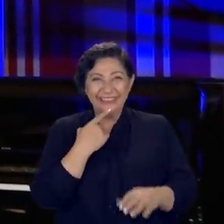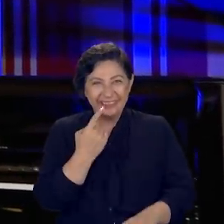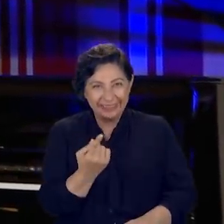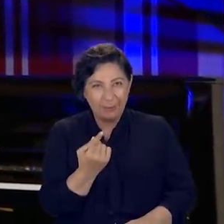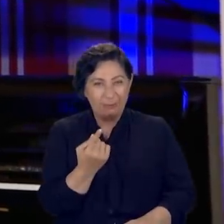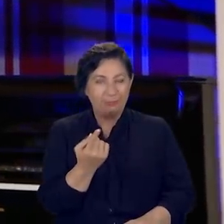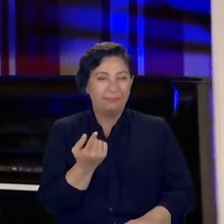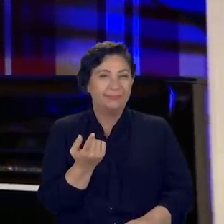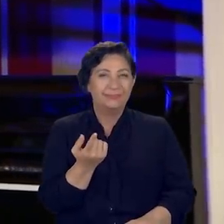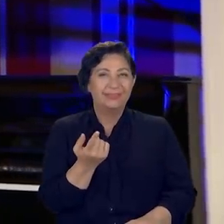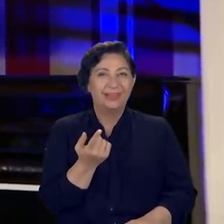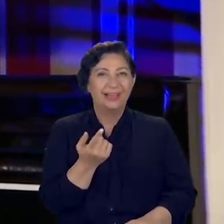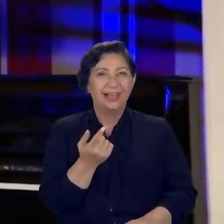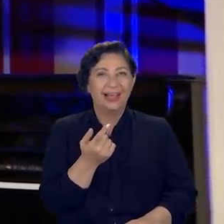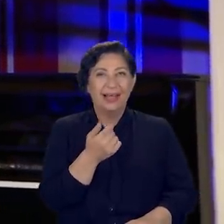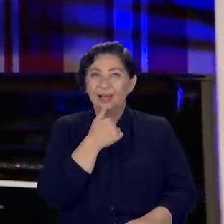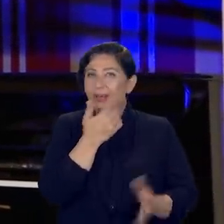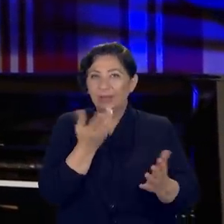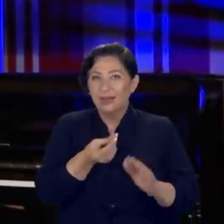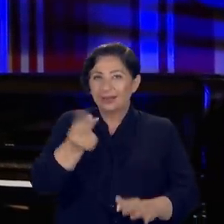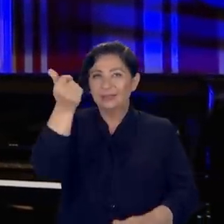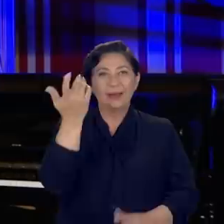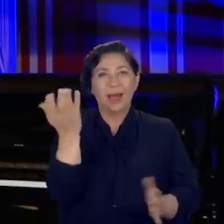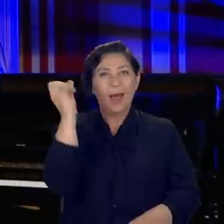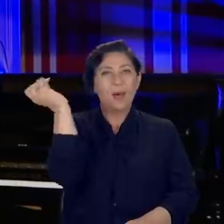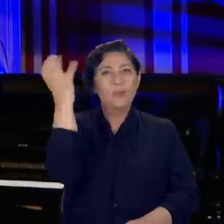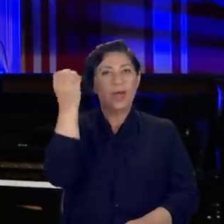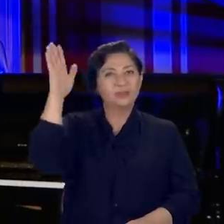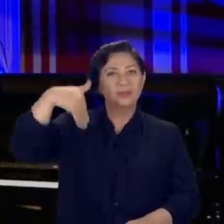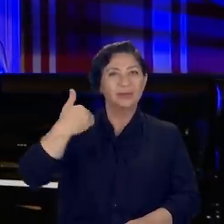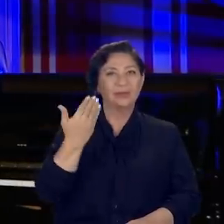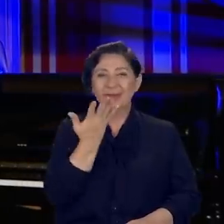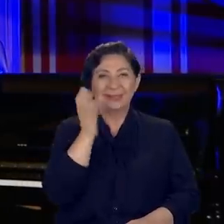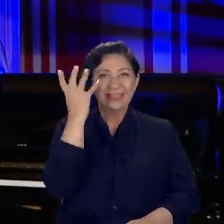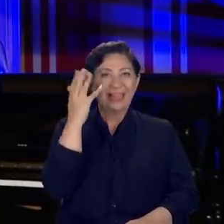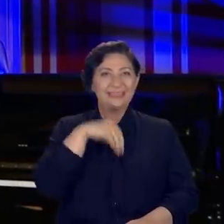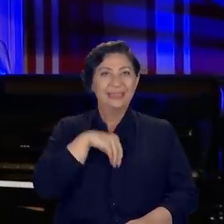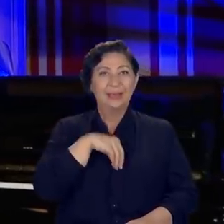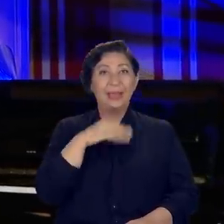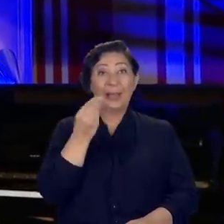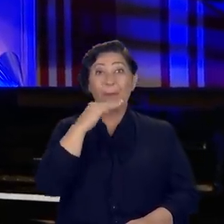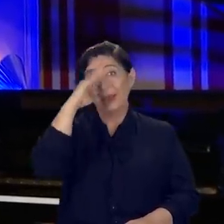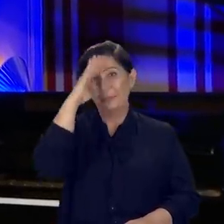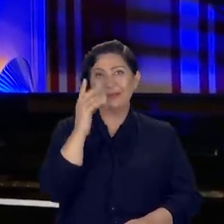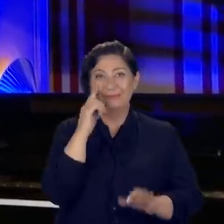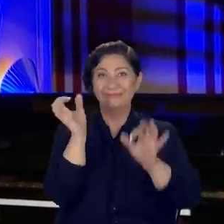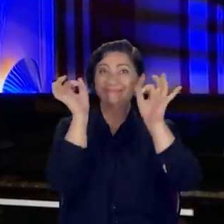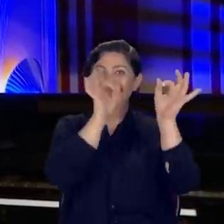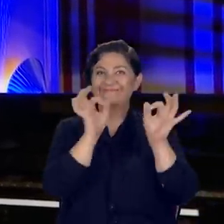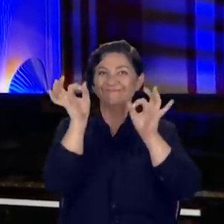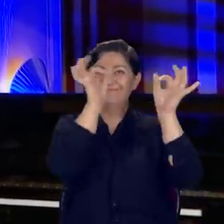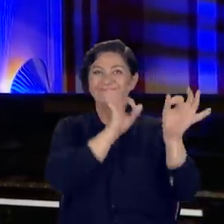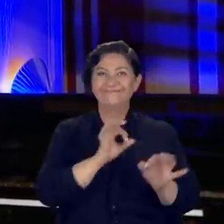Desem adam ya kaçar ya ambulans çağırır. İyi bayramlar.